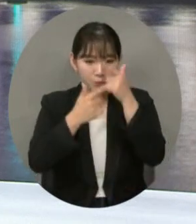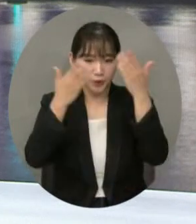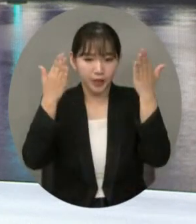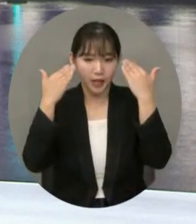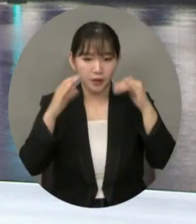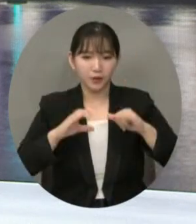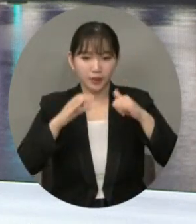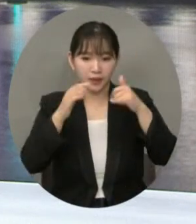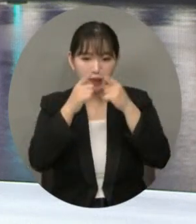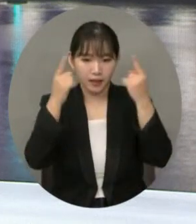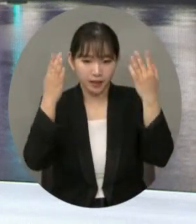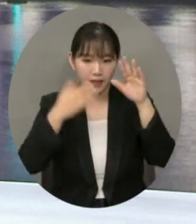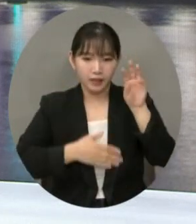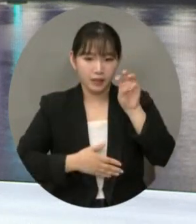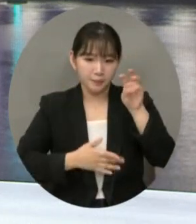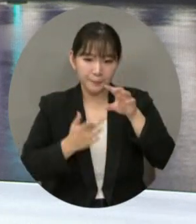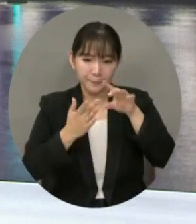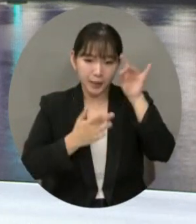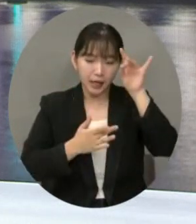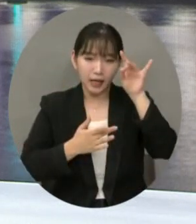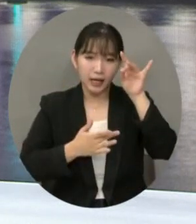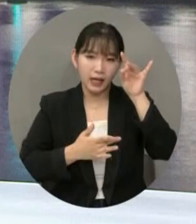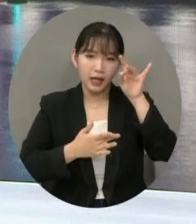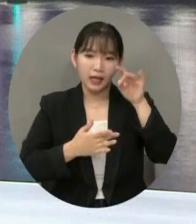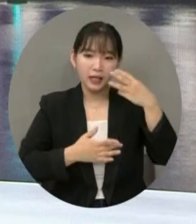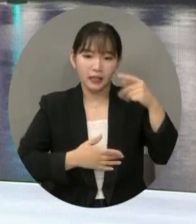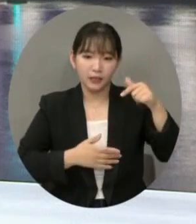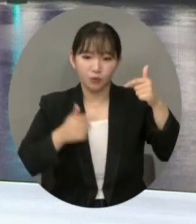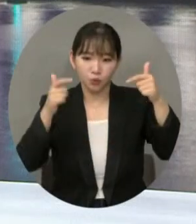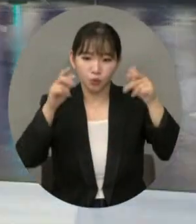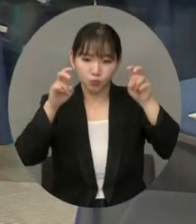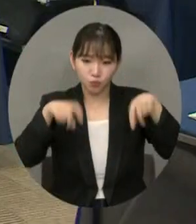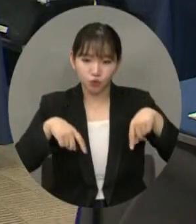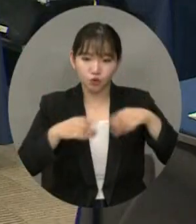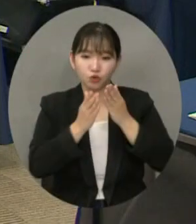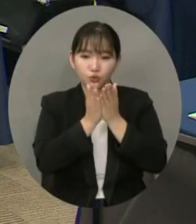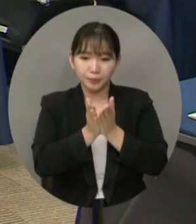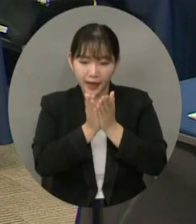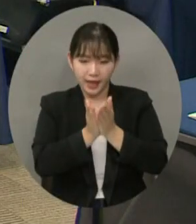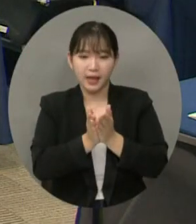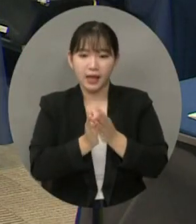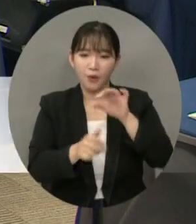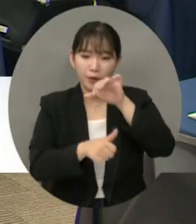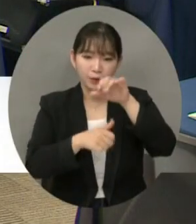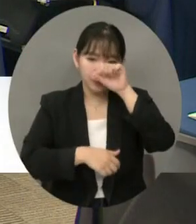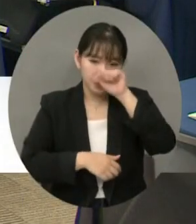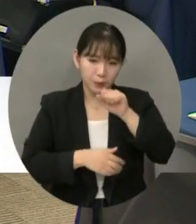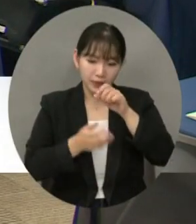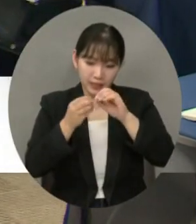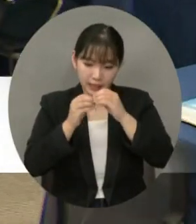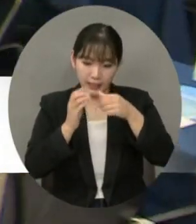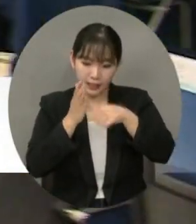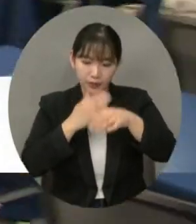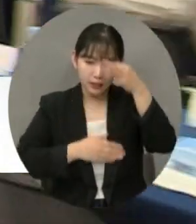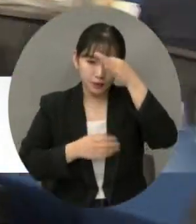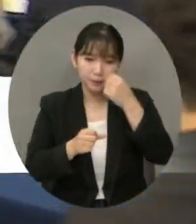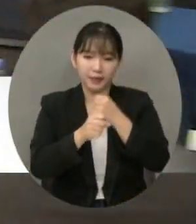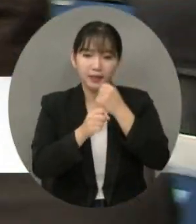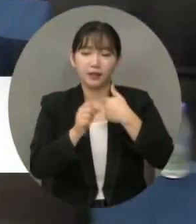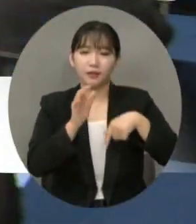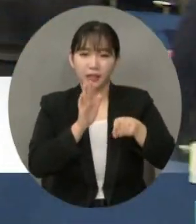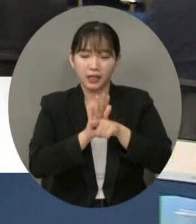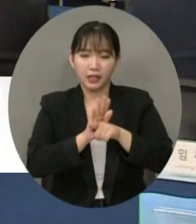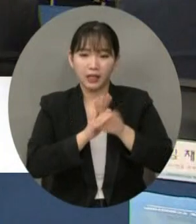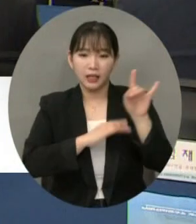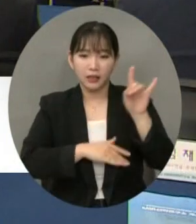목포대학교는 글로컬 대학 30선정과 무탄소 선박 SMR 선박용 친환경 기자재 기술 개발을 위해